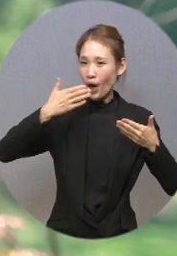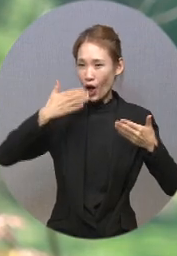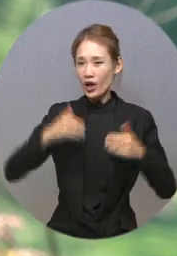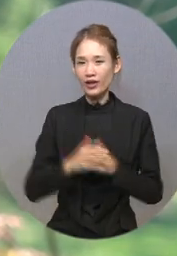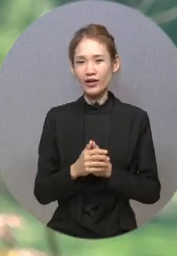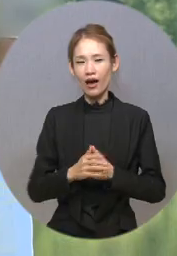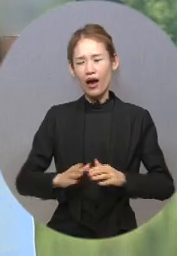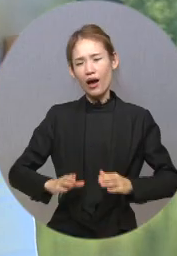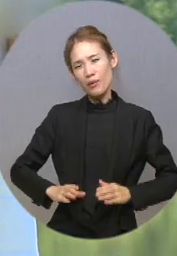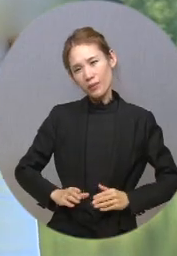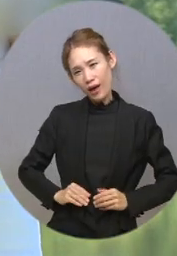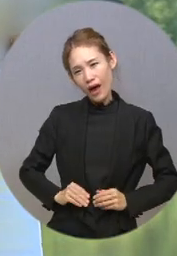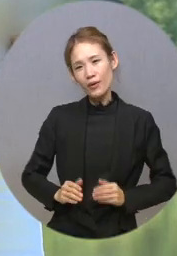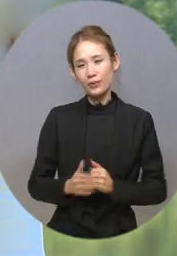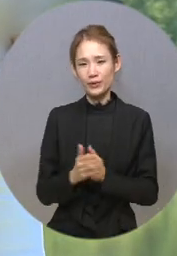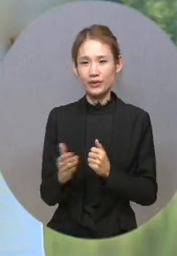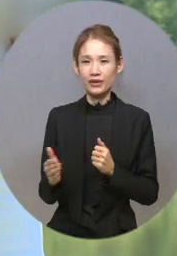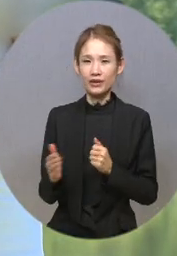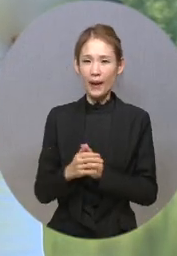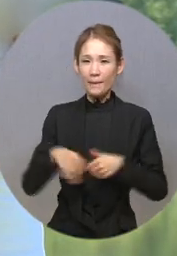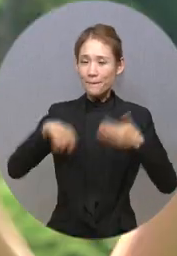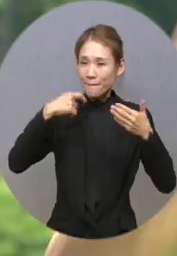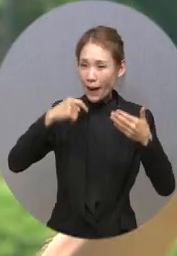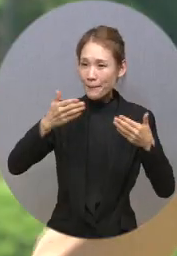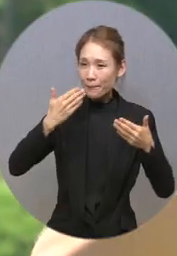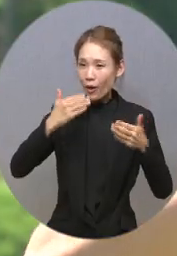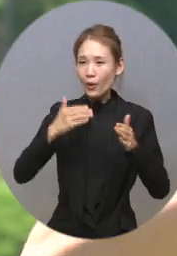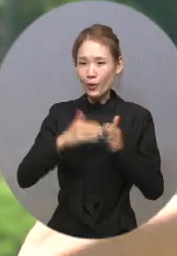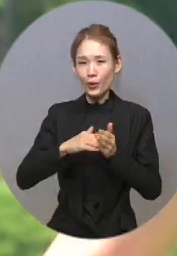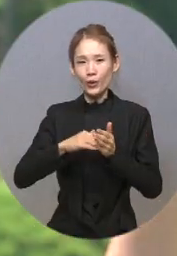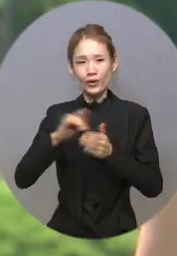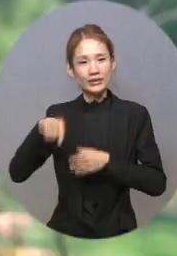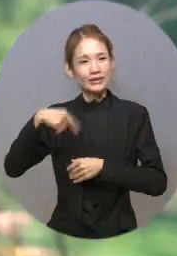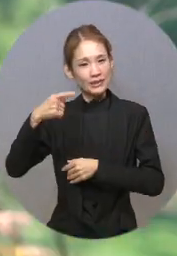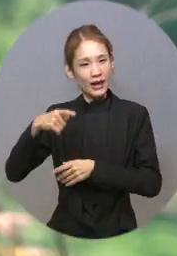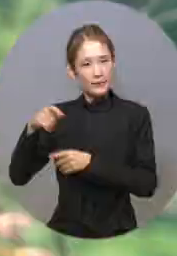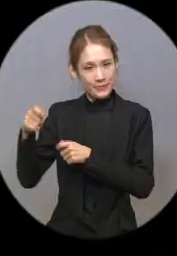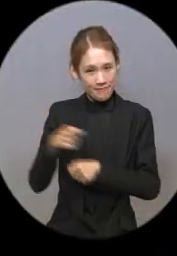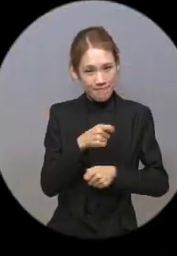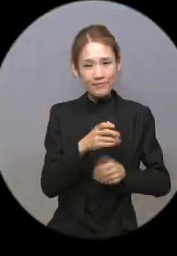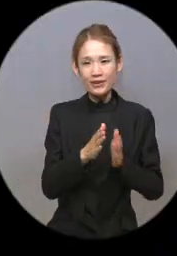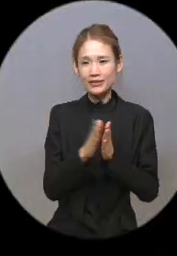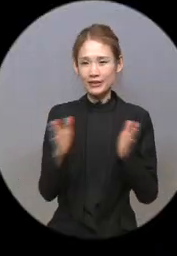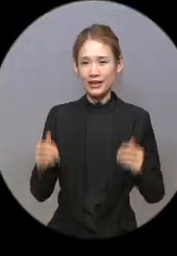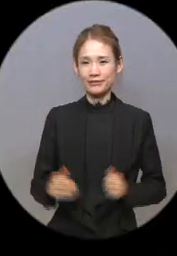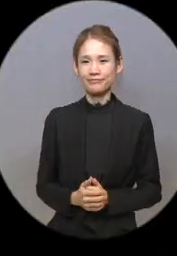배고파. 배고프니까 밥을 먹고 와서 이제 라운딩 시작하는 걸로 할게요. 좋습니다.